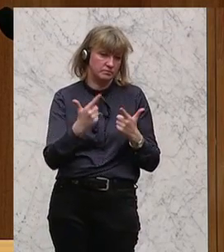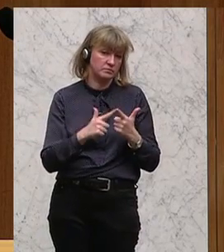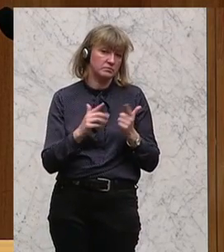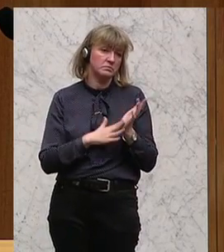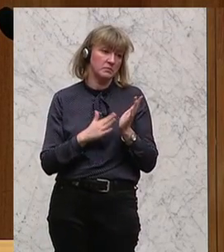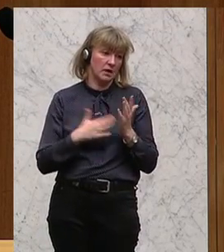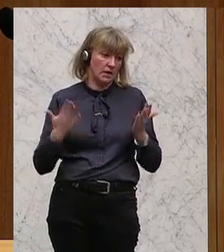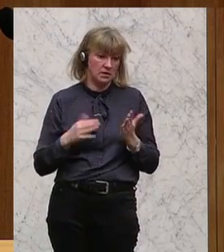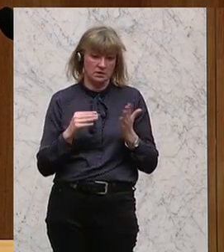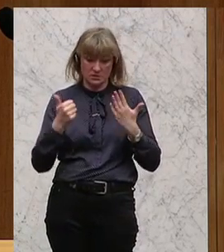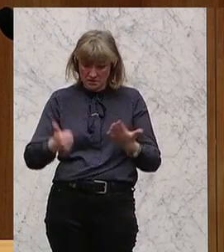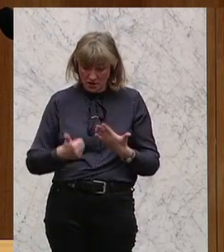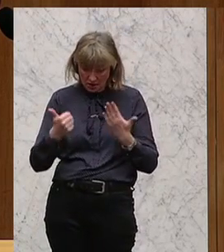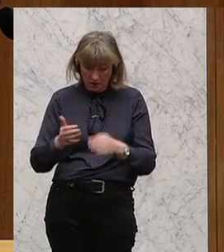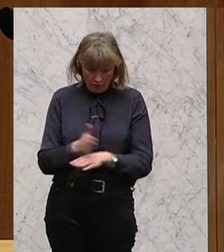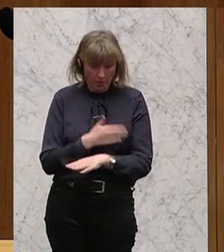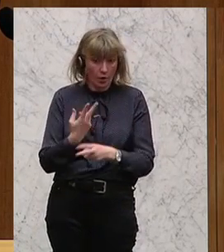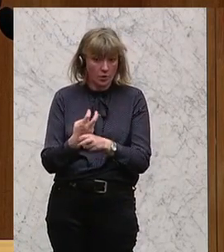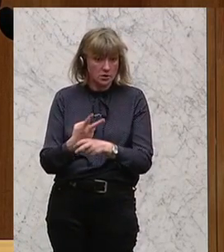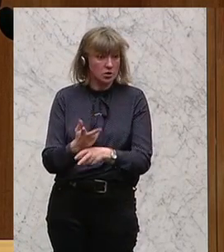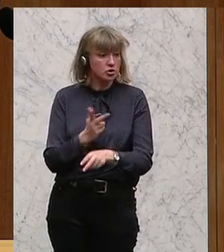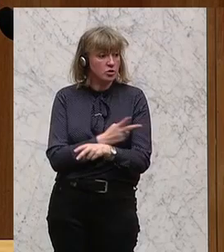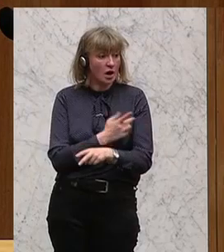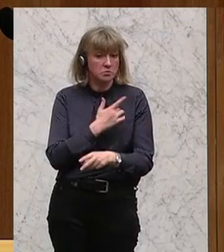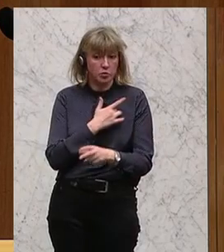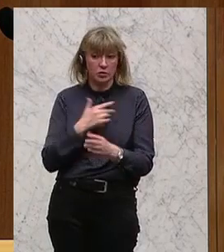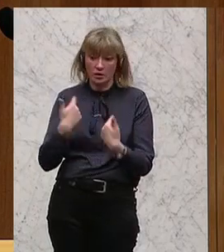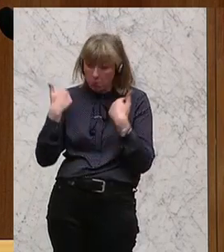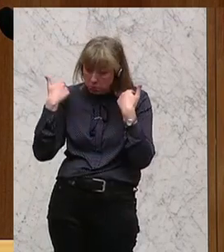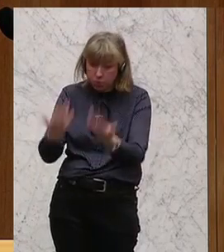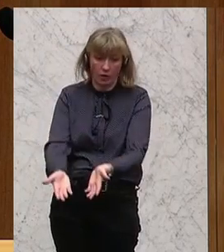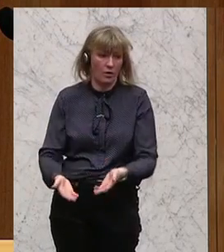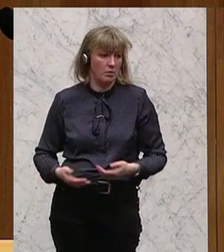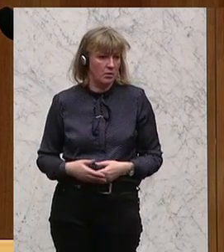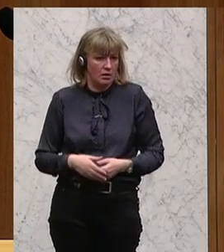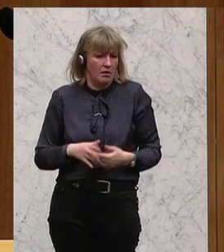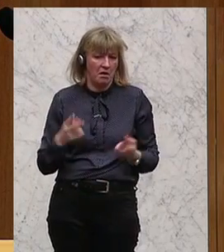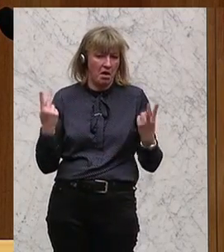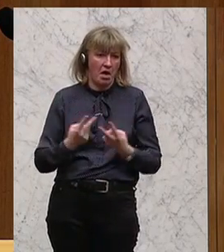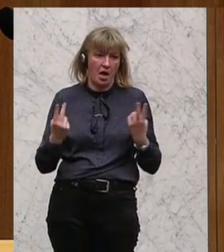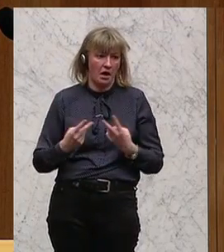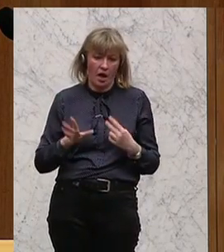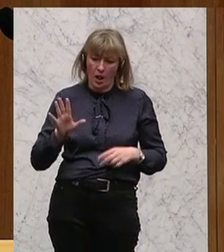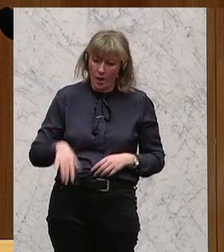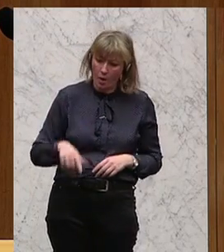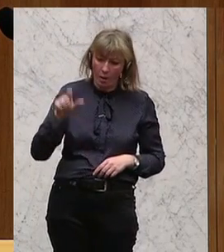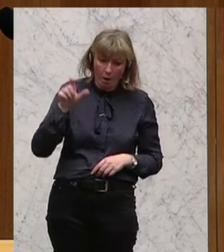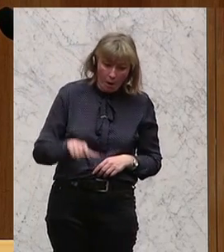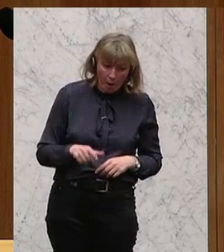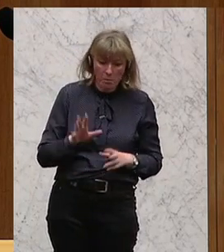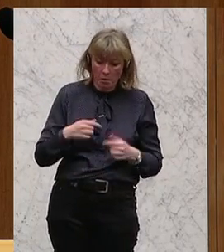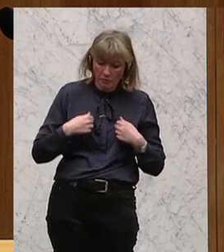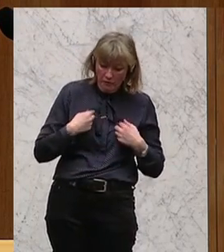Beweis ist dafür, dass Sie nach 6 Jahren quasi die österreichische Staatsbürgerschaft dann noch nachgeschmissen bekommen. Völlig natürlich unabhängig davon, ob wir